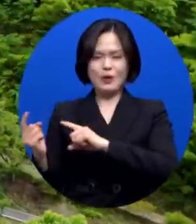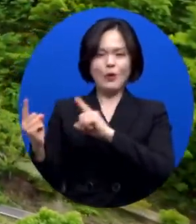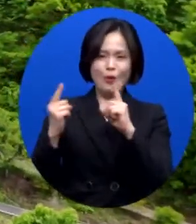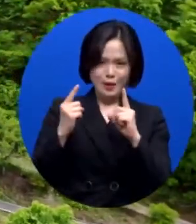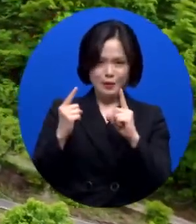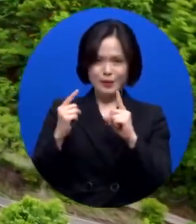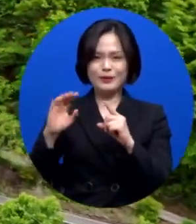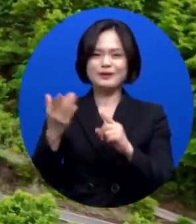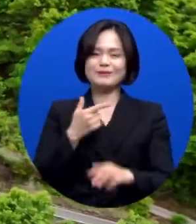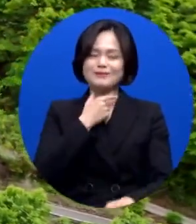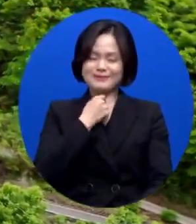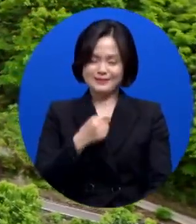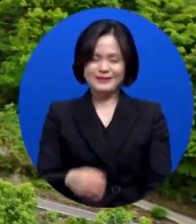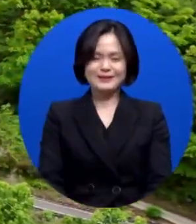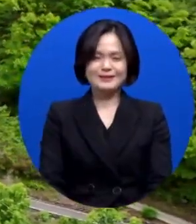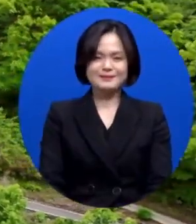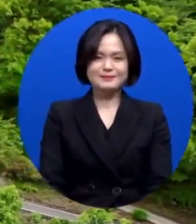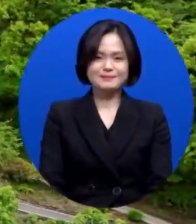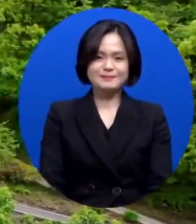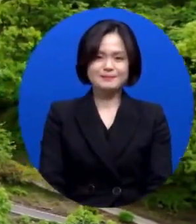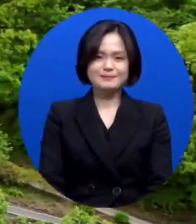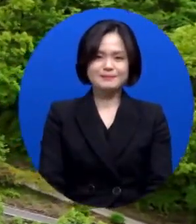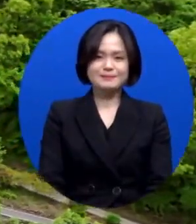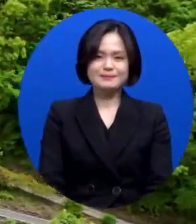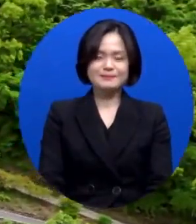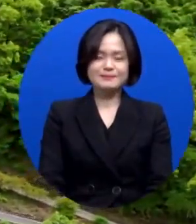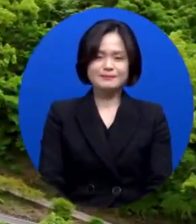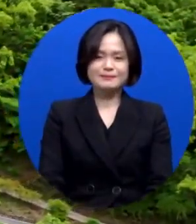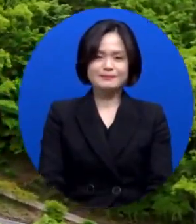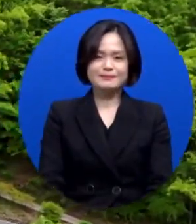열리길 바랍니다 cts 뉴스 진수 0입니다